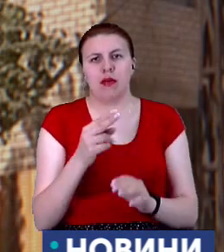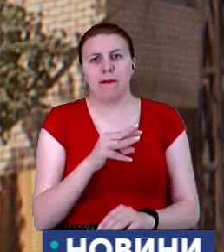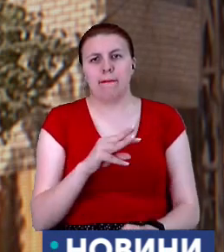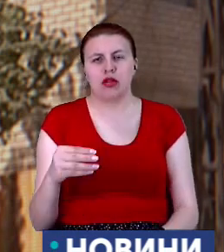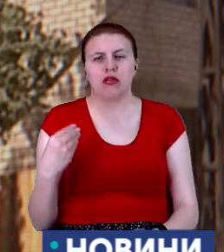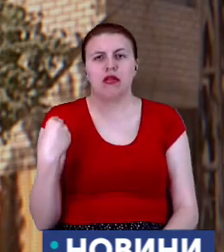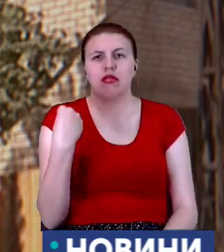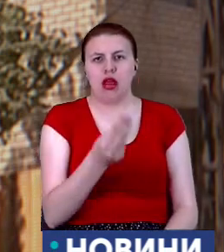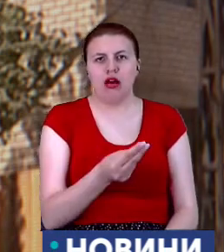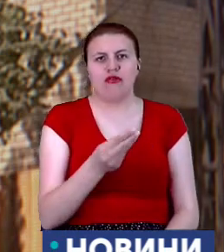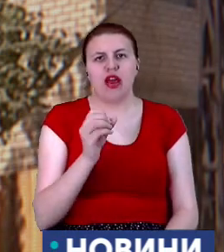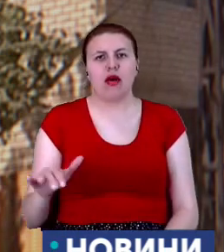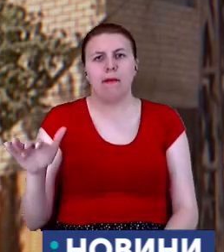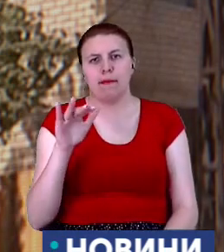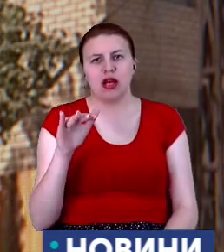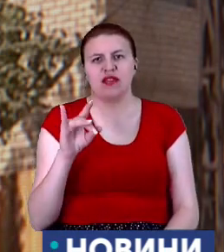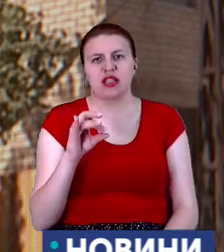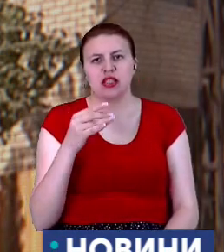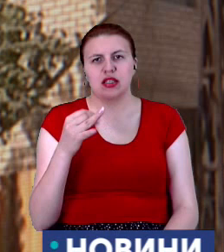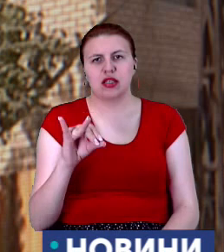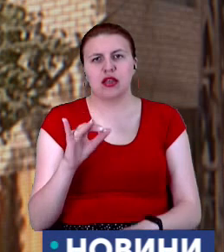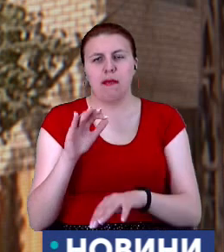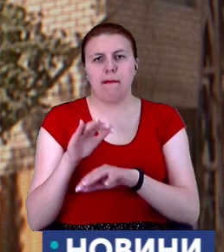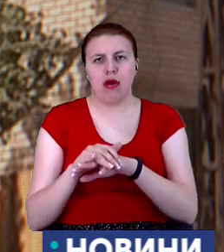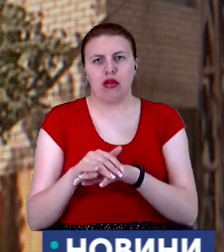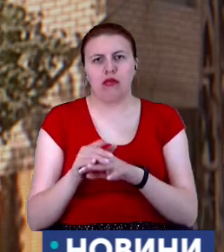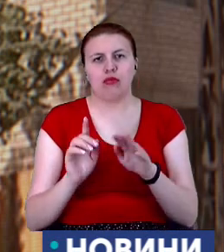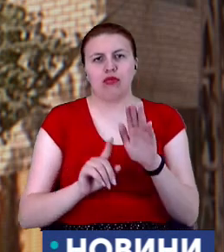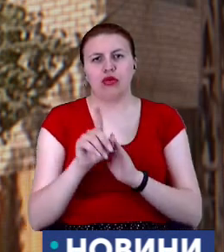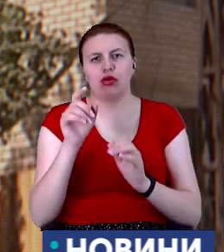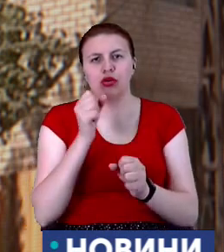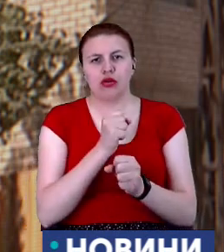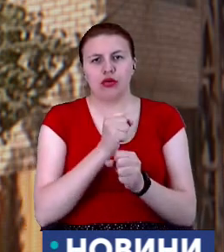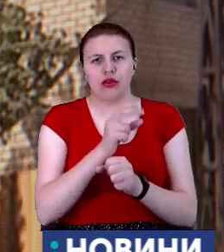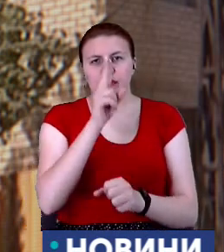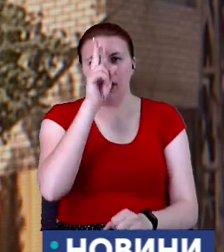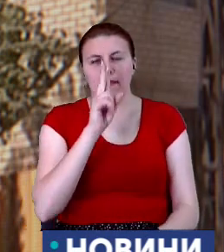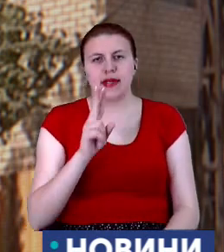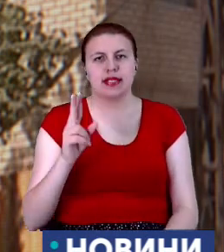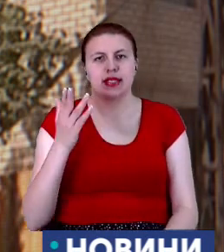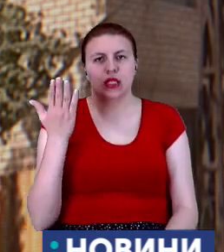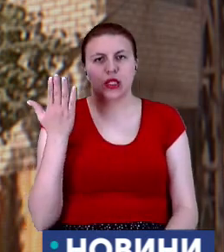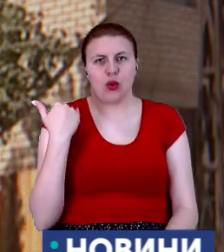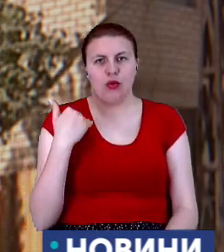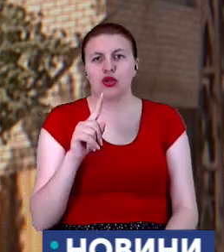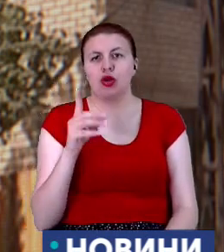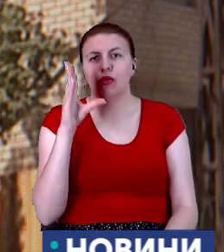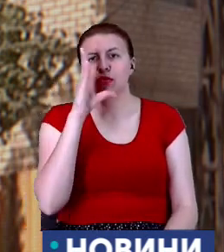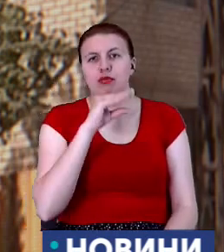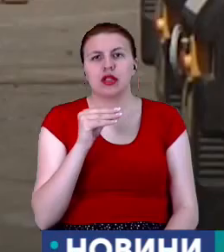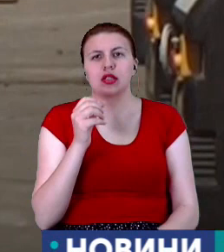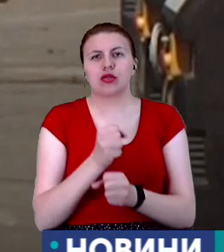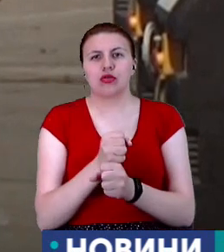Європейський інвестиційний банк. Розпочали підготовчі роботи підрядники 2 місяці тому. Що встигли зробити за цей час? Далі у сюжеті.